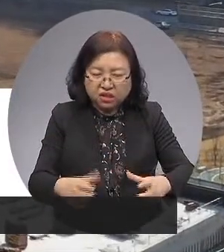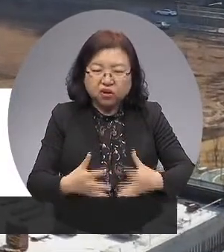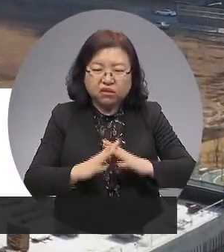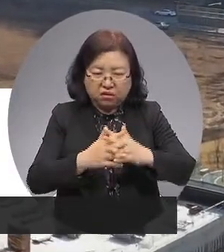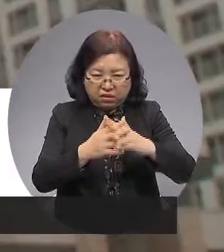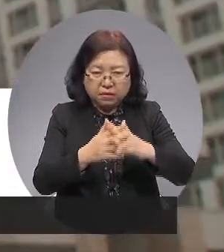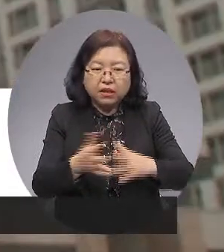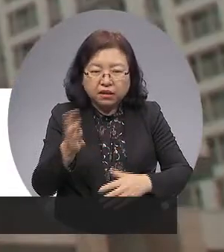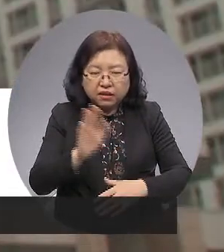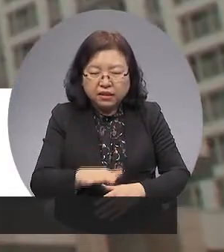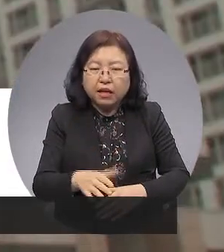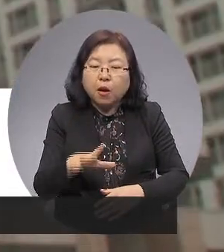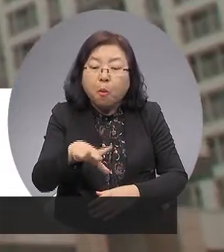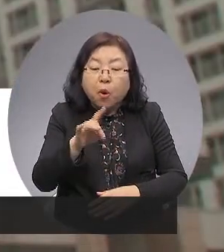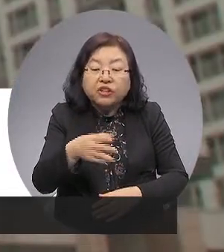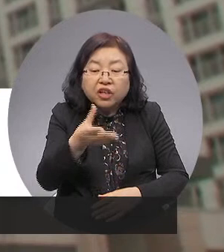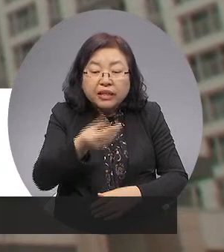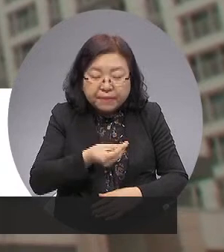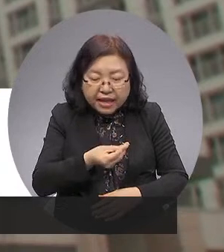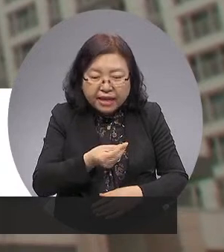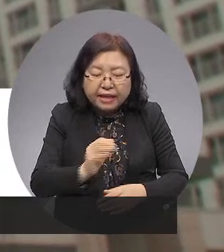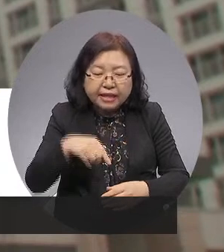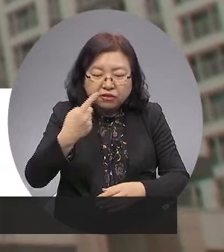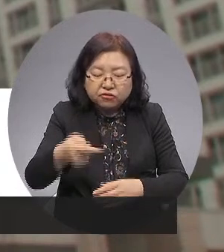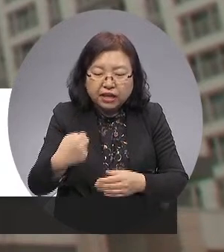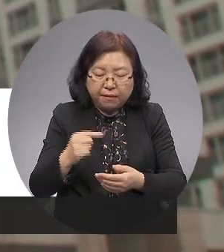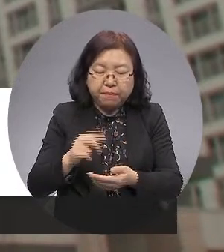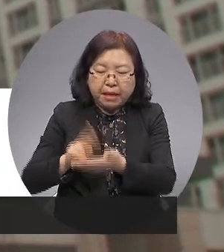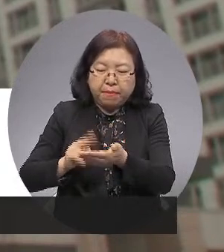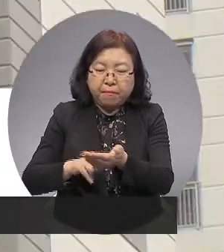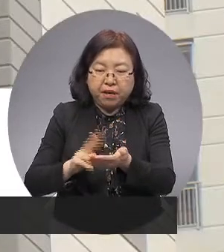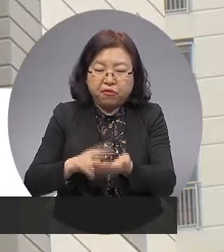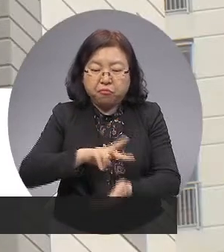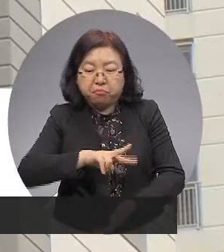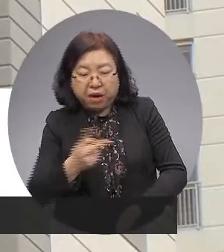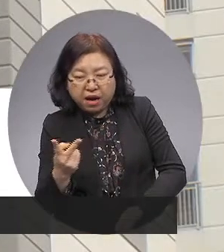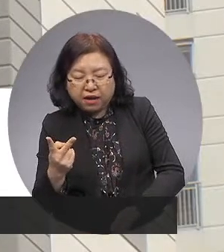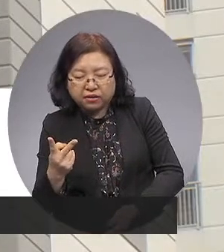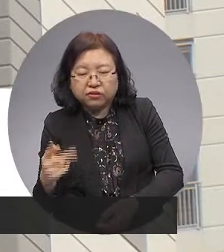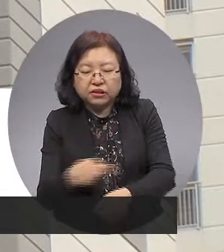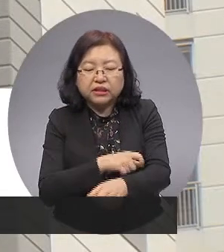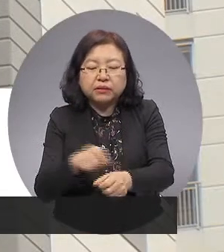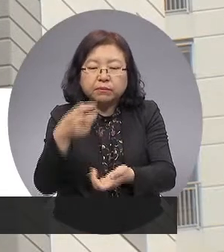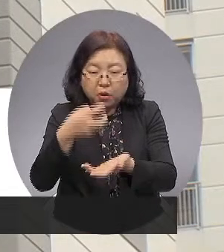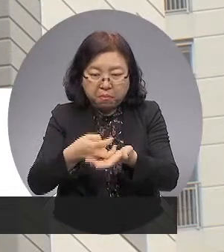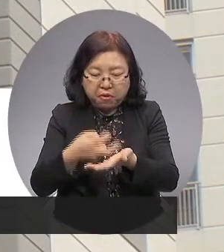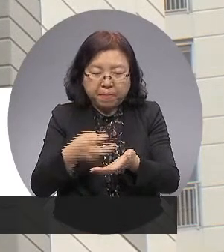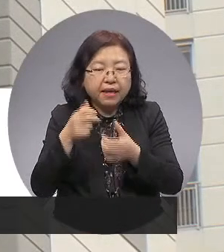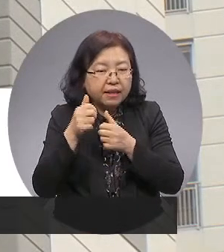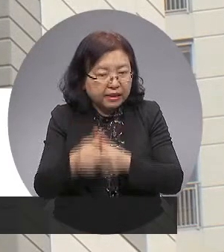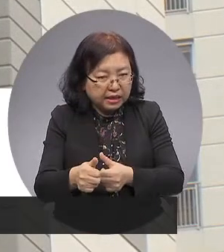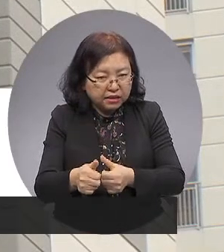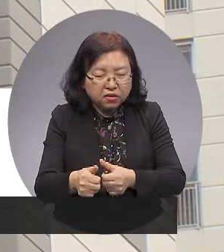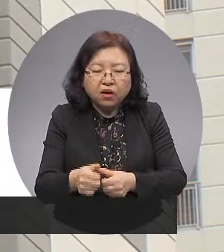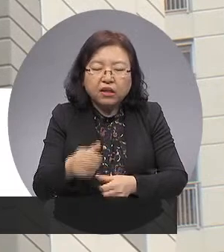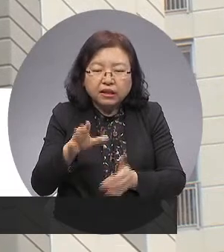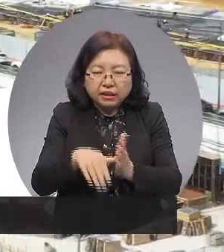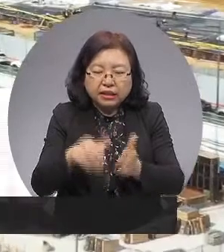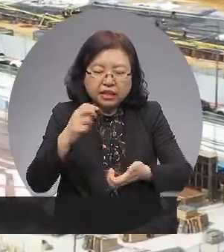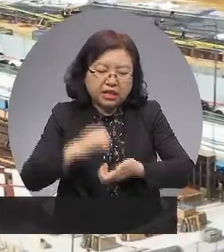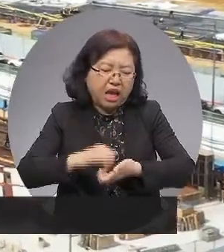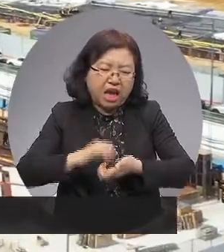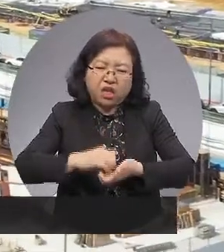그런데 임대로 먼저 공급하고 나중에 분양 전환하면 민간 임대주택특별법에 따라 아무 제한이 없어 가능한